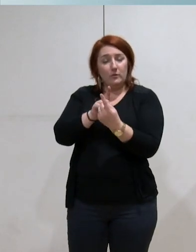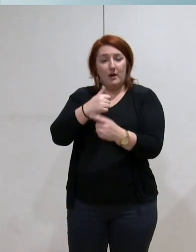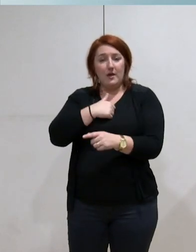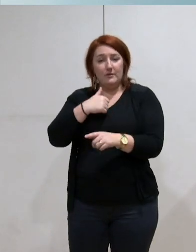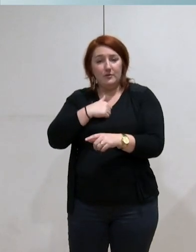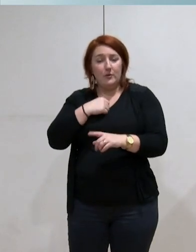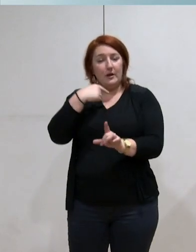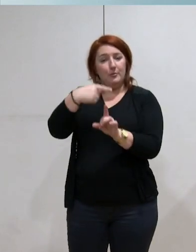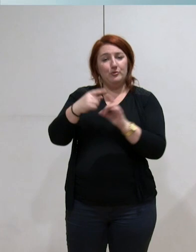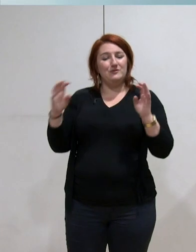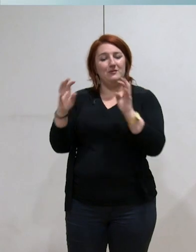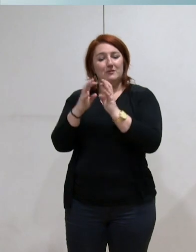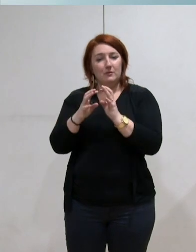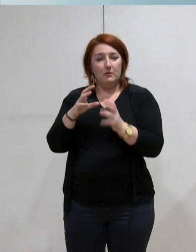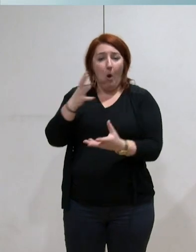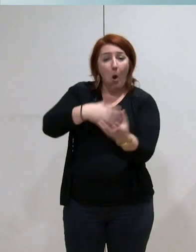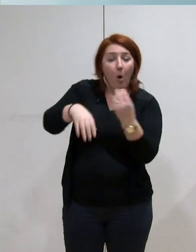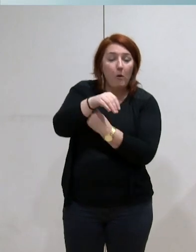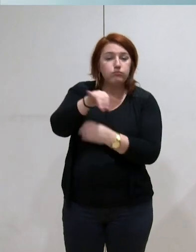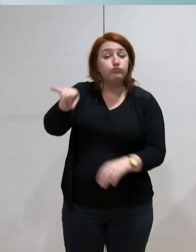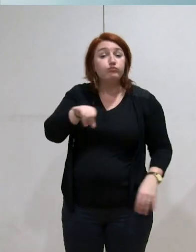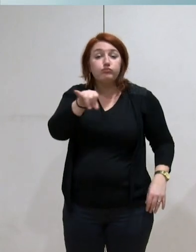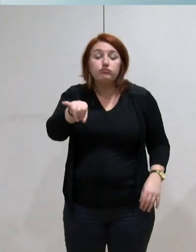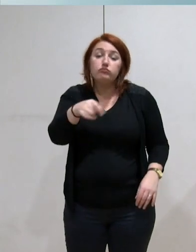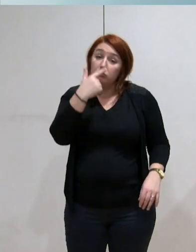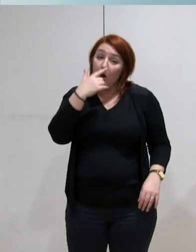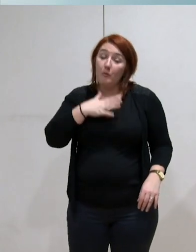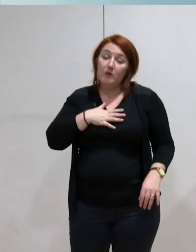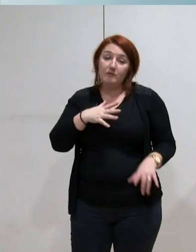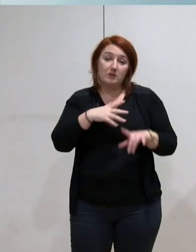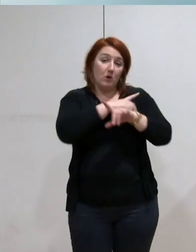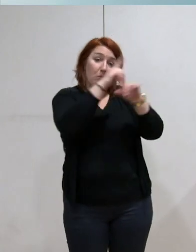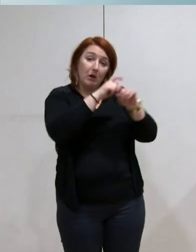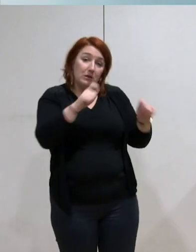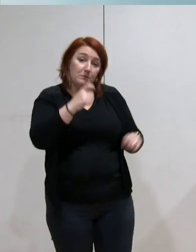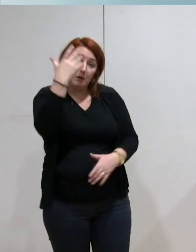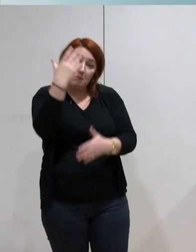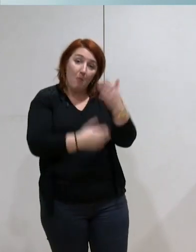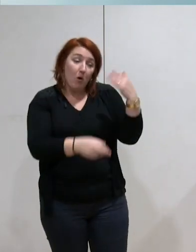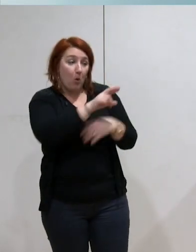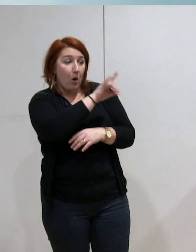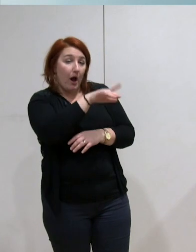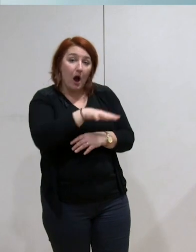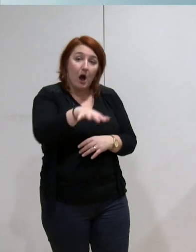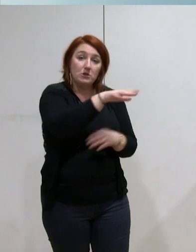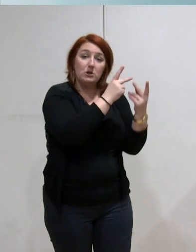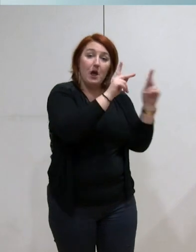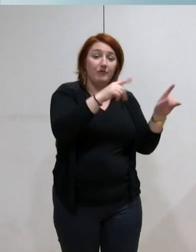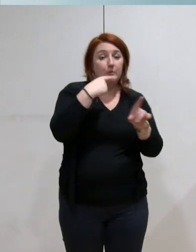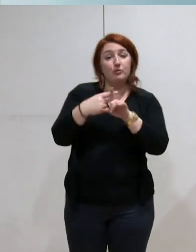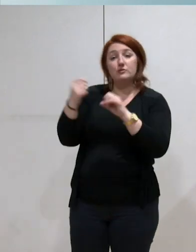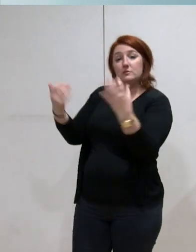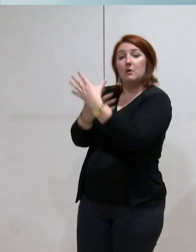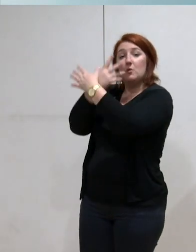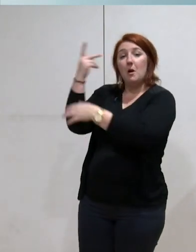et collectives ont été un leur je pense que c'est manqué de respect à la fois aux ressources humaines de la ville et de la métropole qui ont